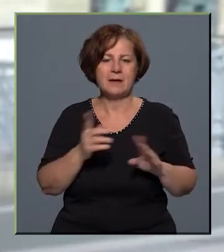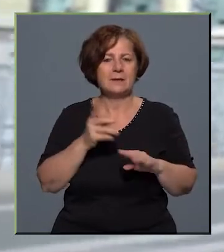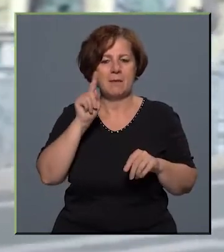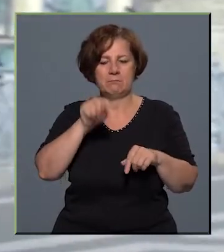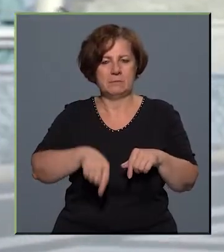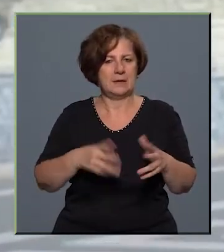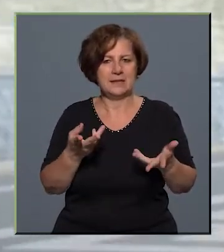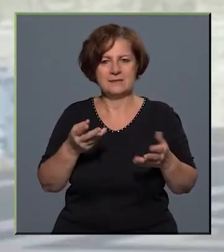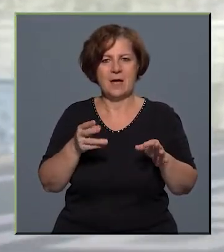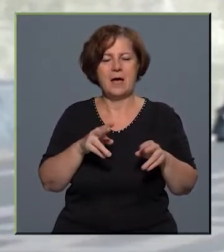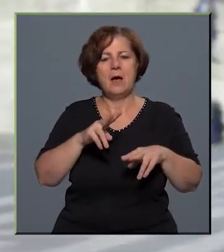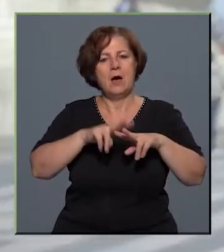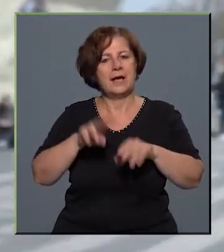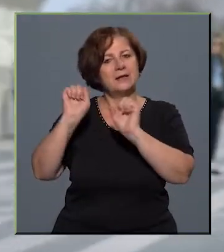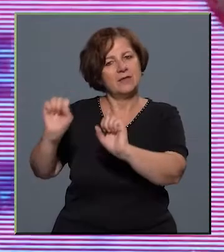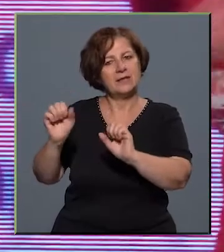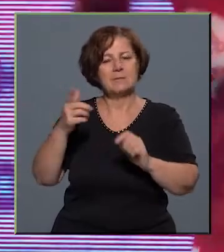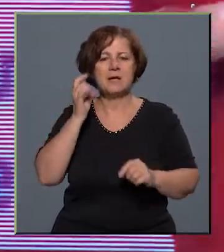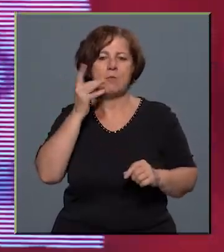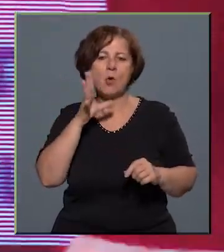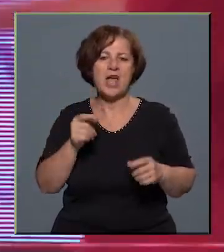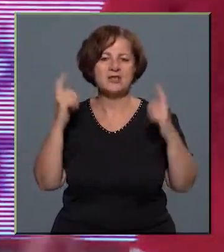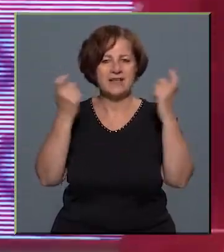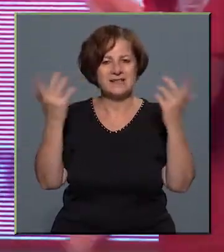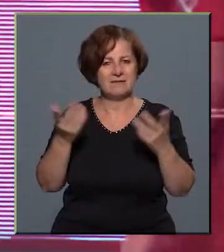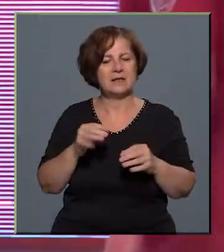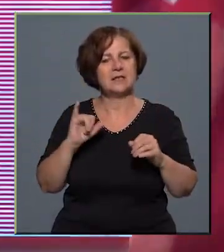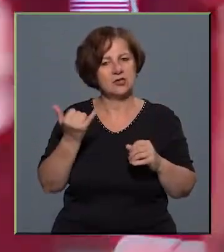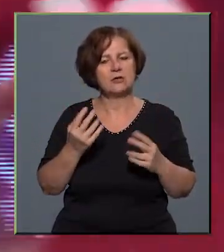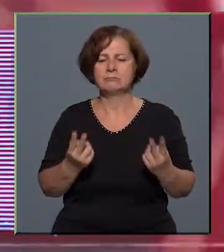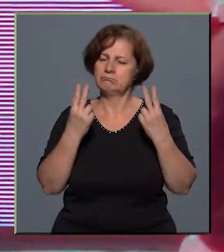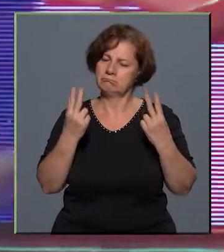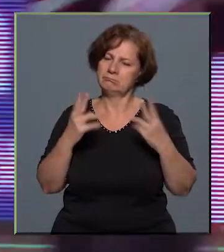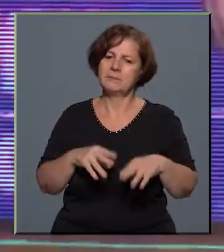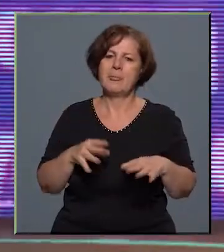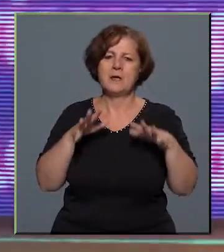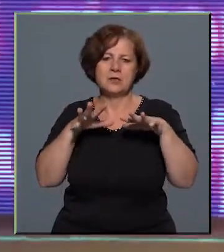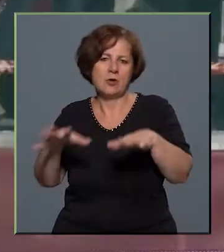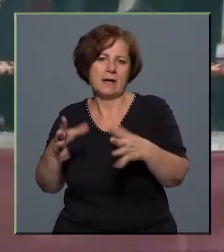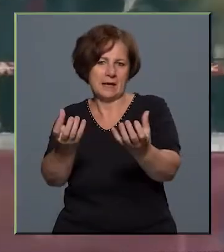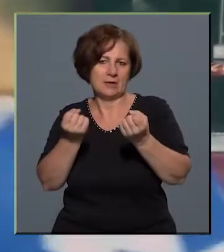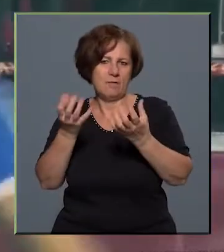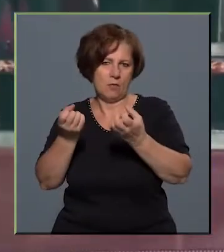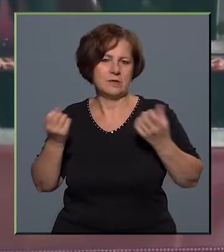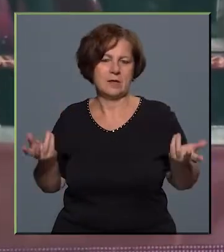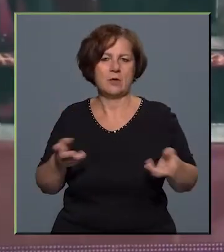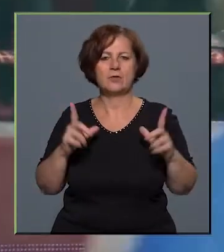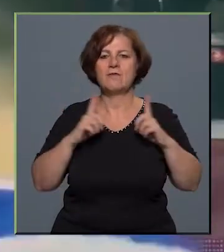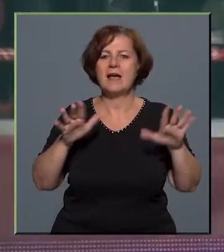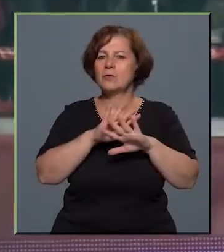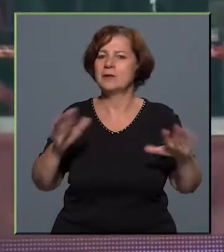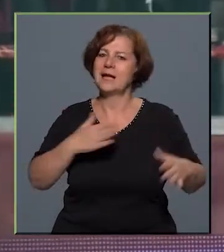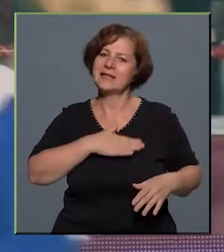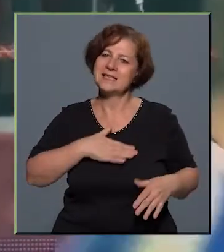lebecsülve természetesen a rendvédelmi napot, illetve a Blues Fesztivált, hiszen azok is nagyon nagy tömegeket vonzanak, úgyhogy várunk